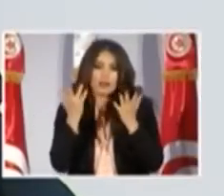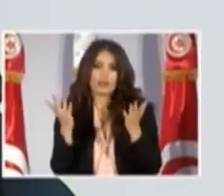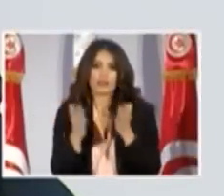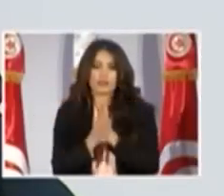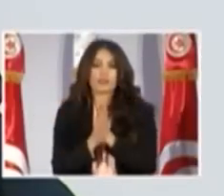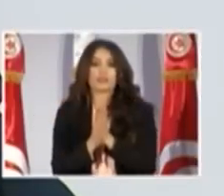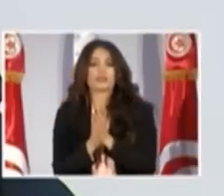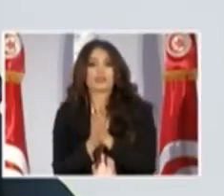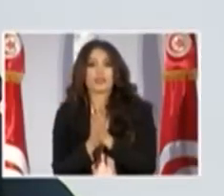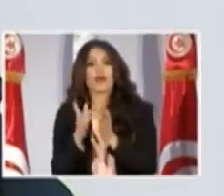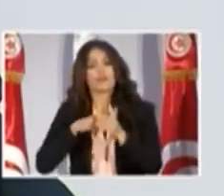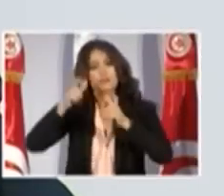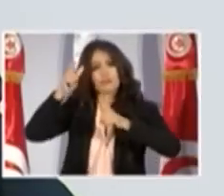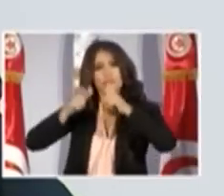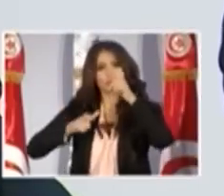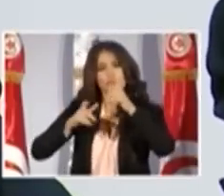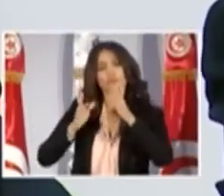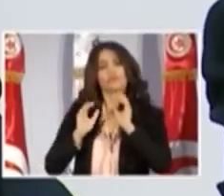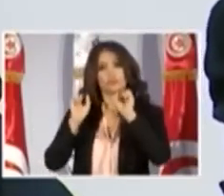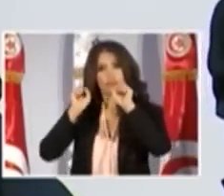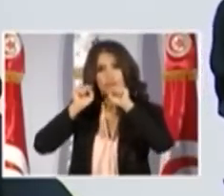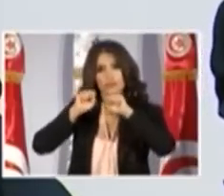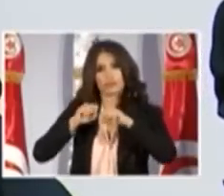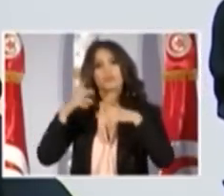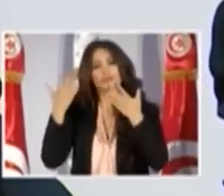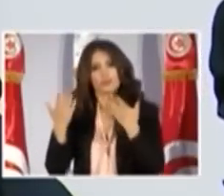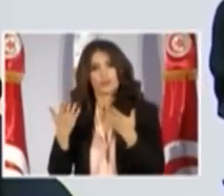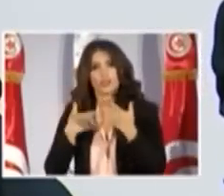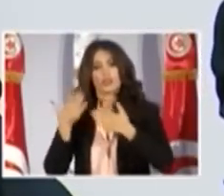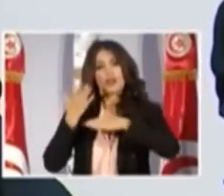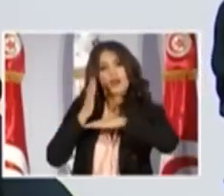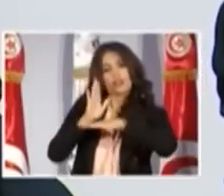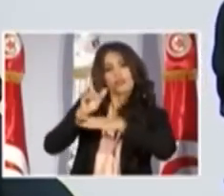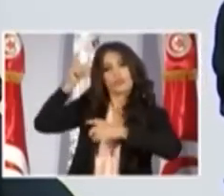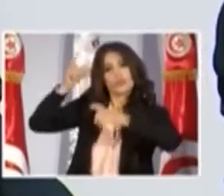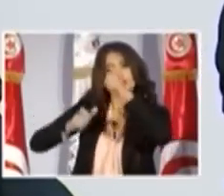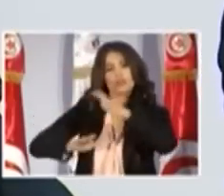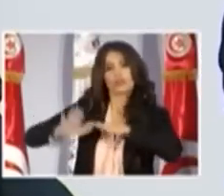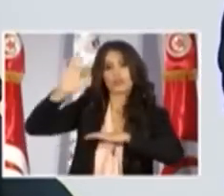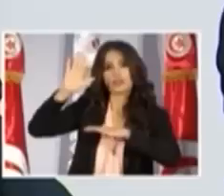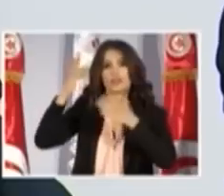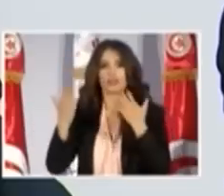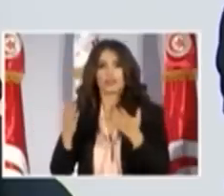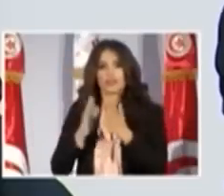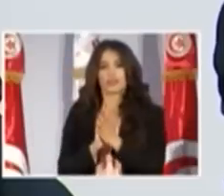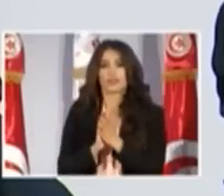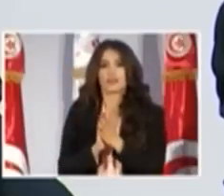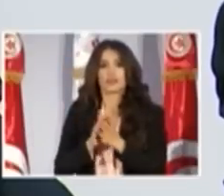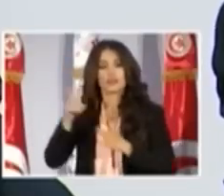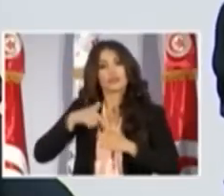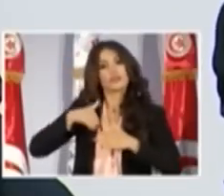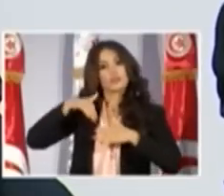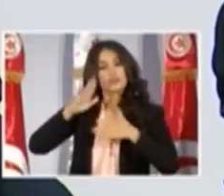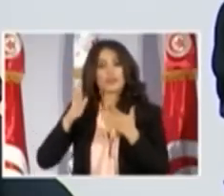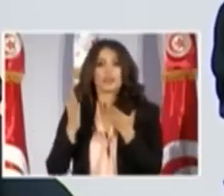تحبوا يحلوا ما تكون نجم كانت خبرنا ترشح اثنين بطريقه او باخرى